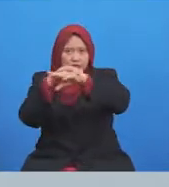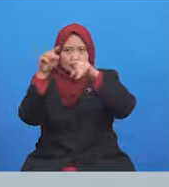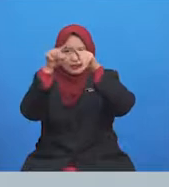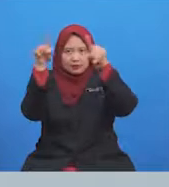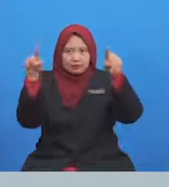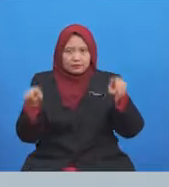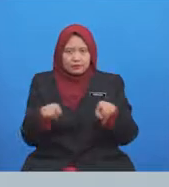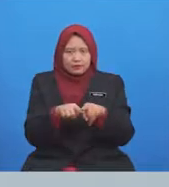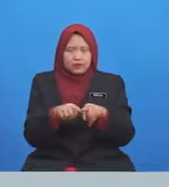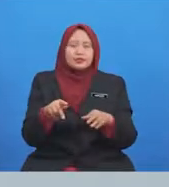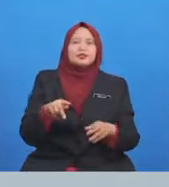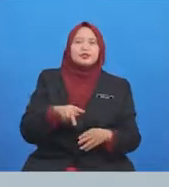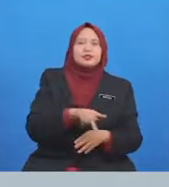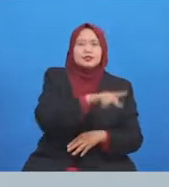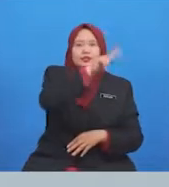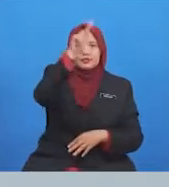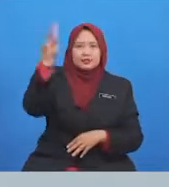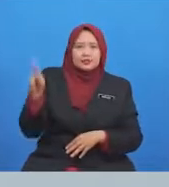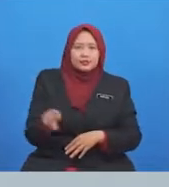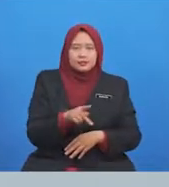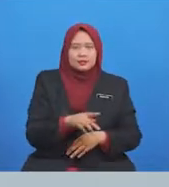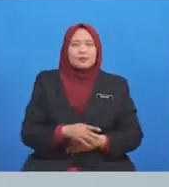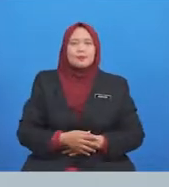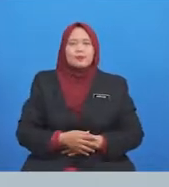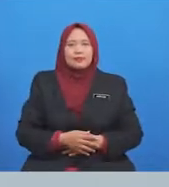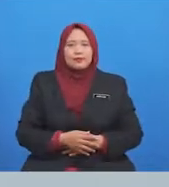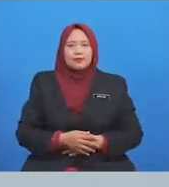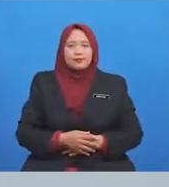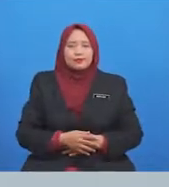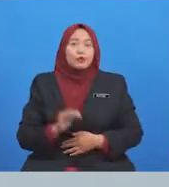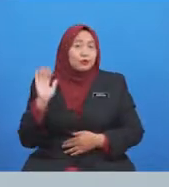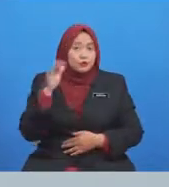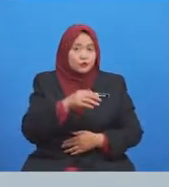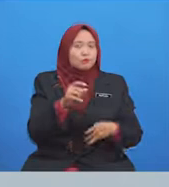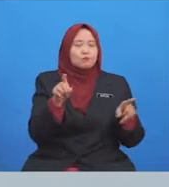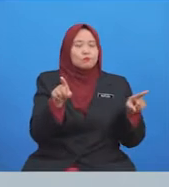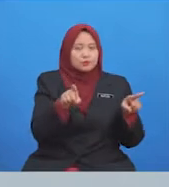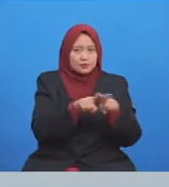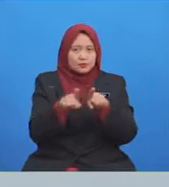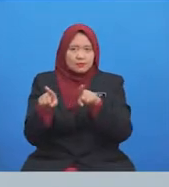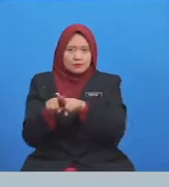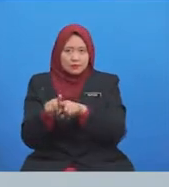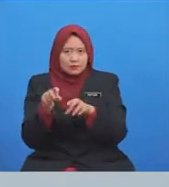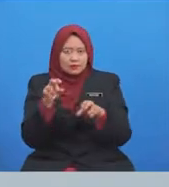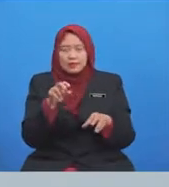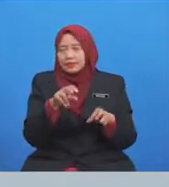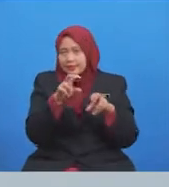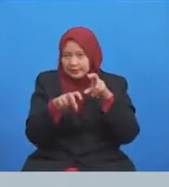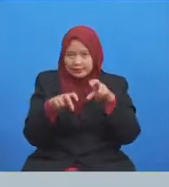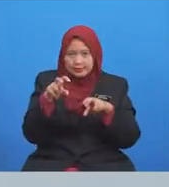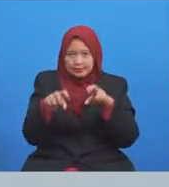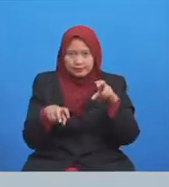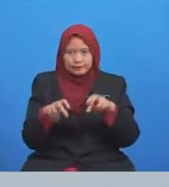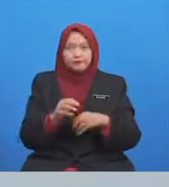Kita akan bersama-sama mengkaji hubungan antara sudut-sudut pedalaman